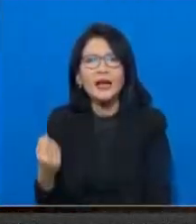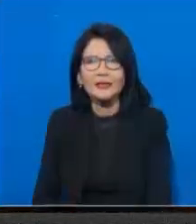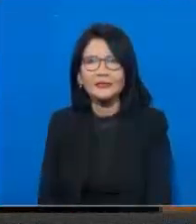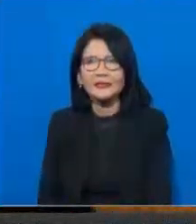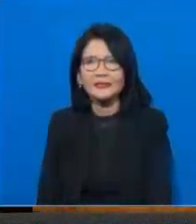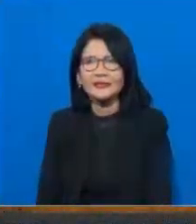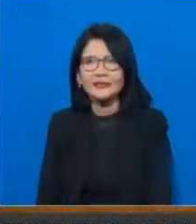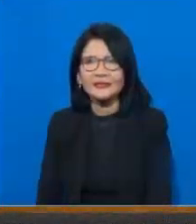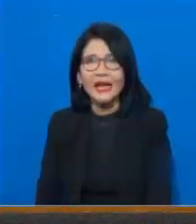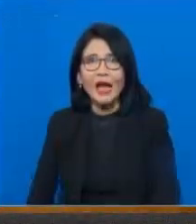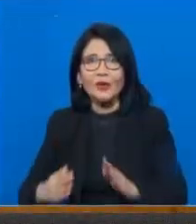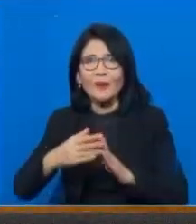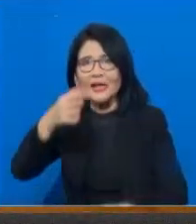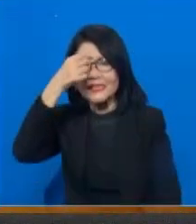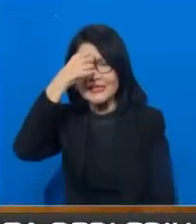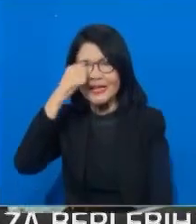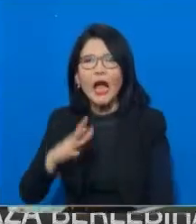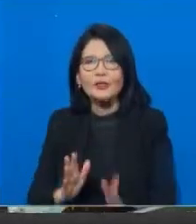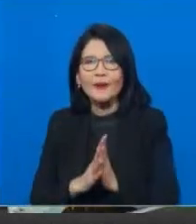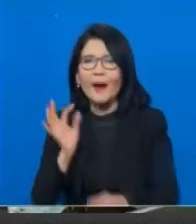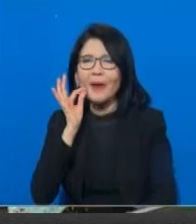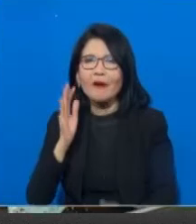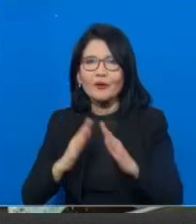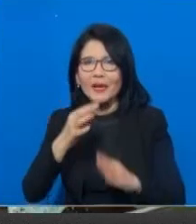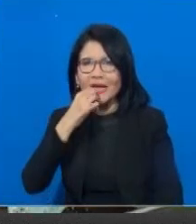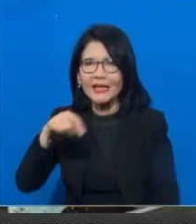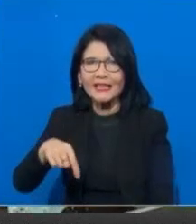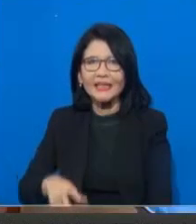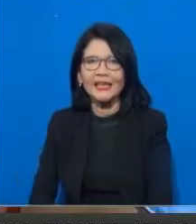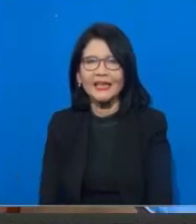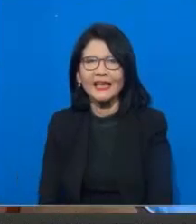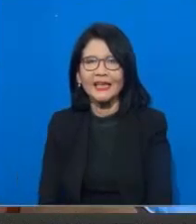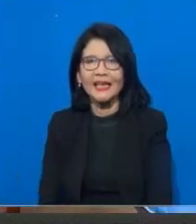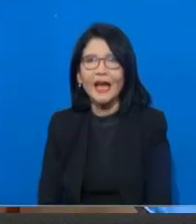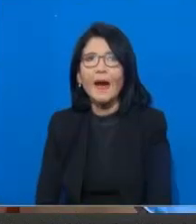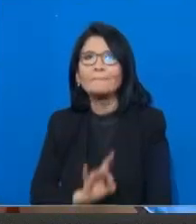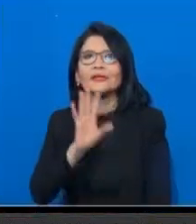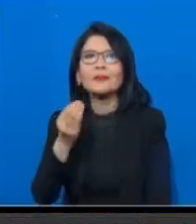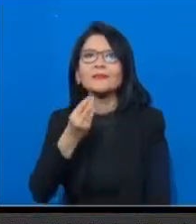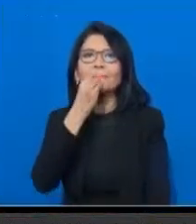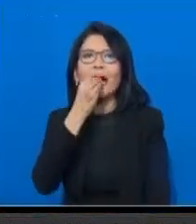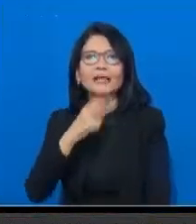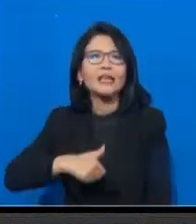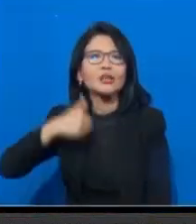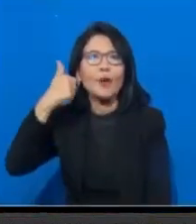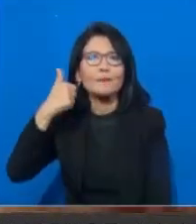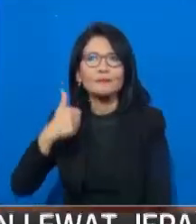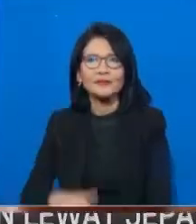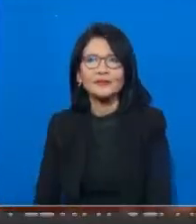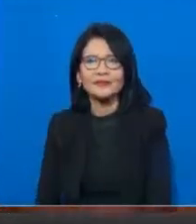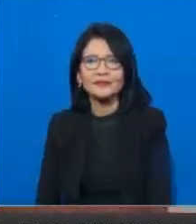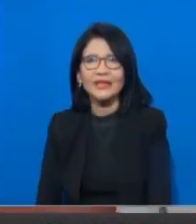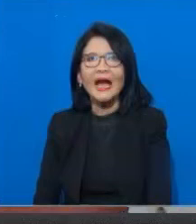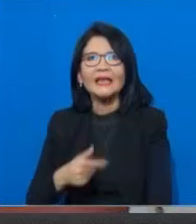Resto Saudara. Berdiri sejak tahun 1978, resto ini menyajikan berbagai menu andalan, salah satunya berbahan